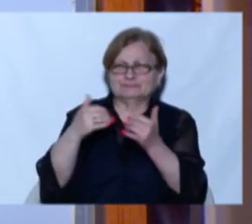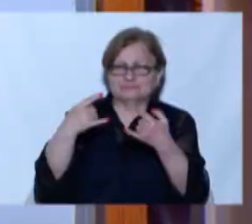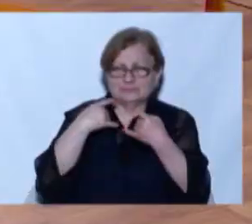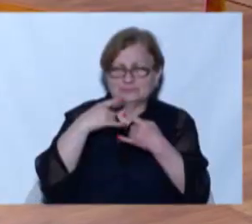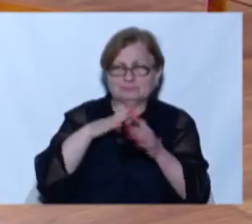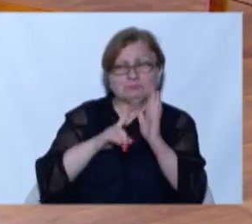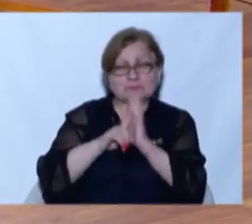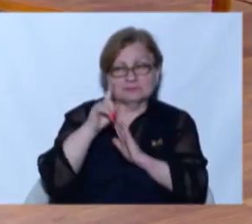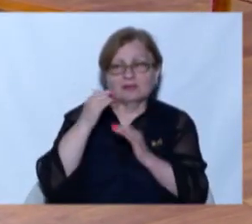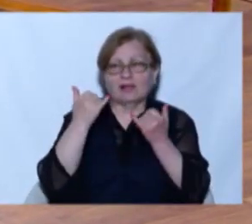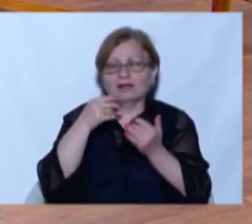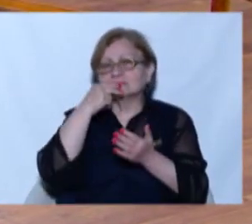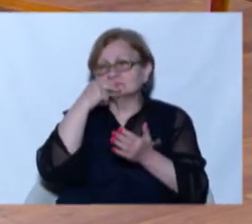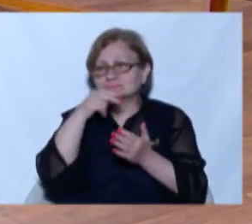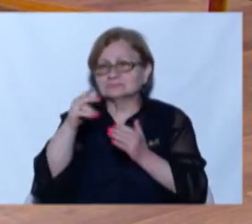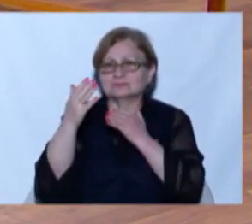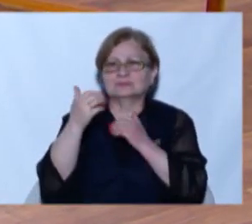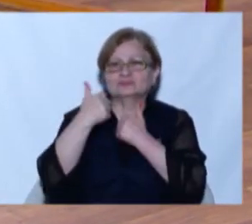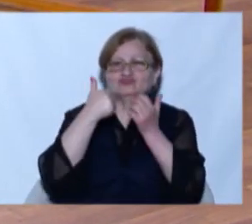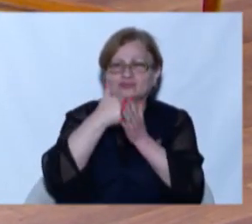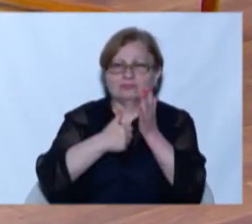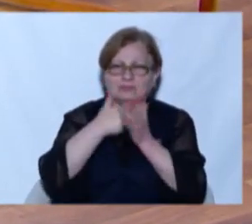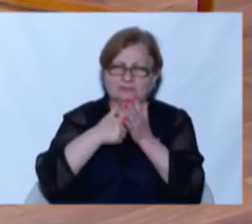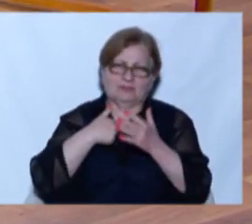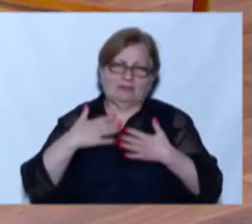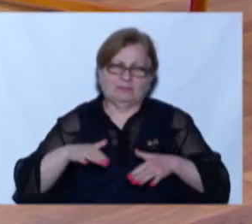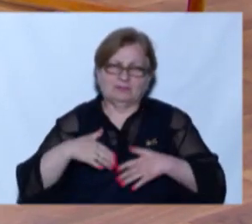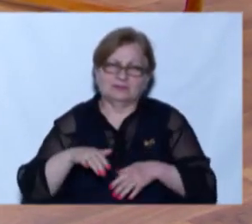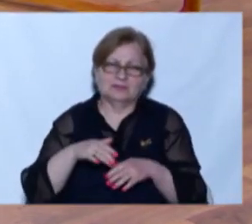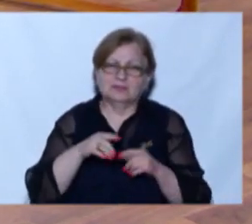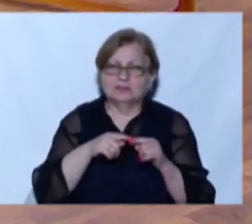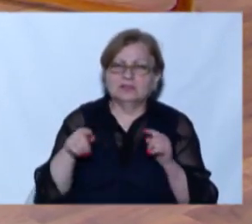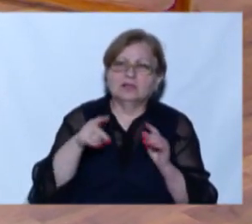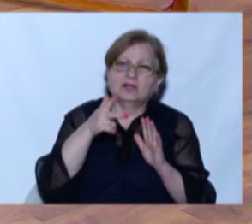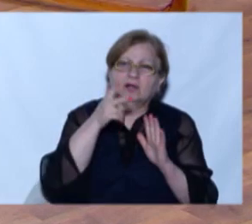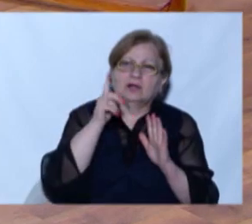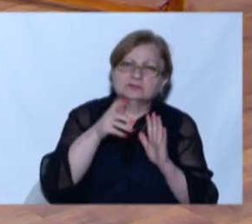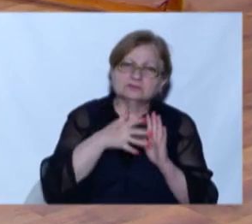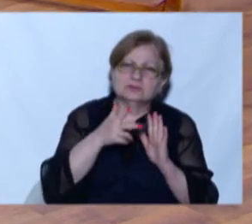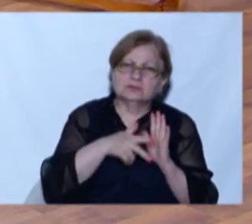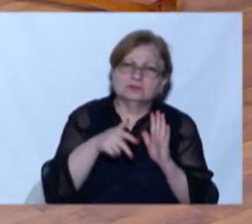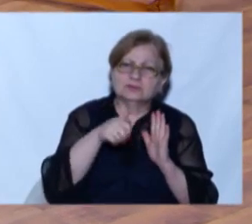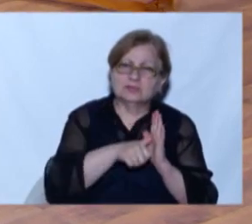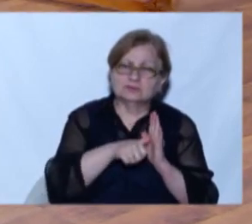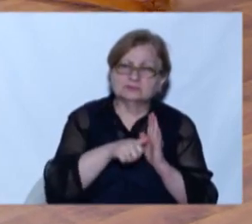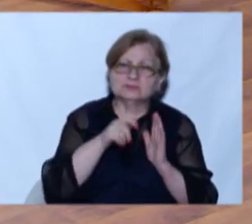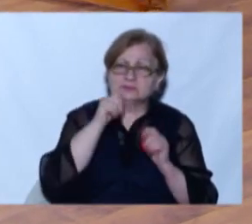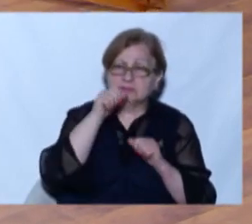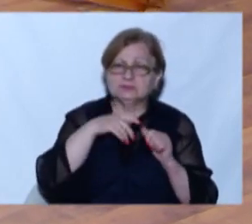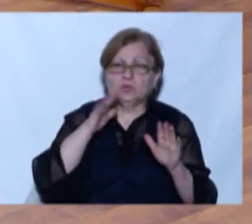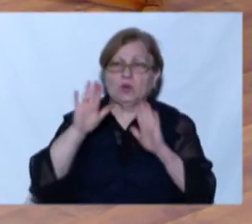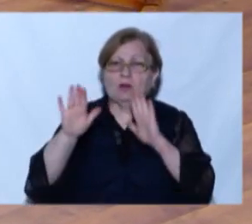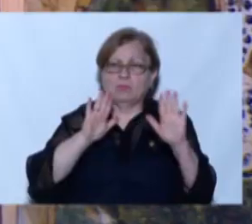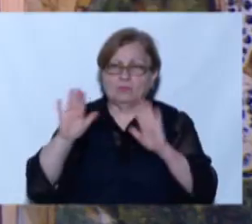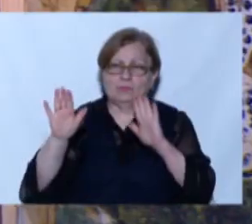გააუთავა პირველი სხივის სხდომაზე. გავიდა რამდენიმე წელი, 1986-ში ჩემი დიდი გამოფენა მოეწყო მხატვართა